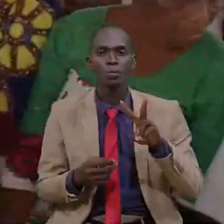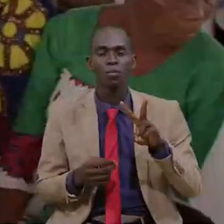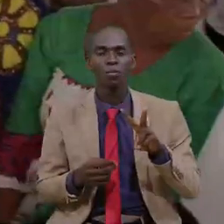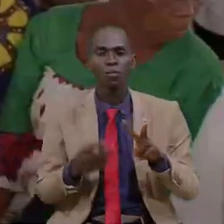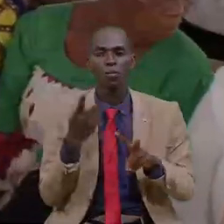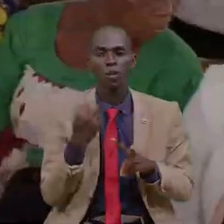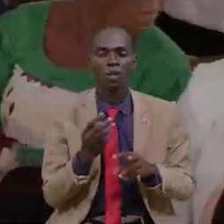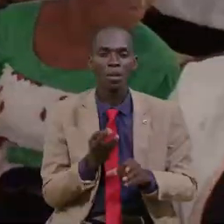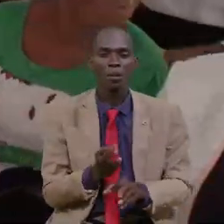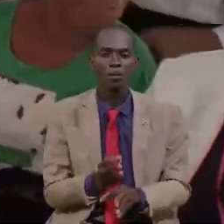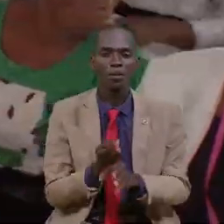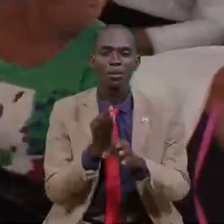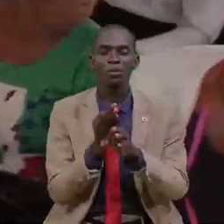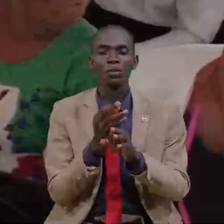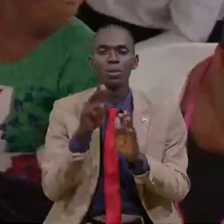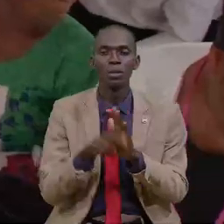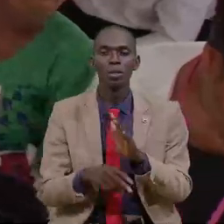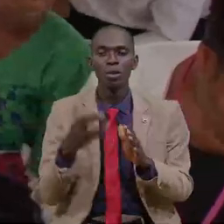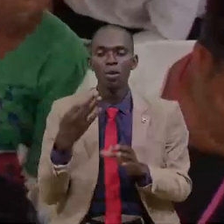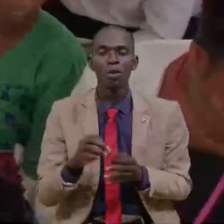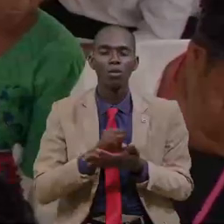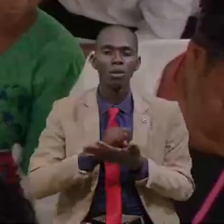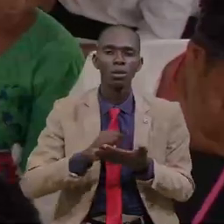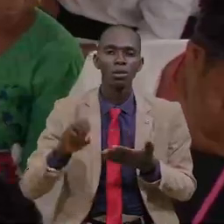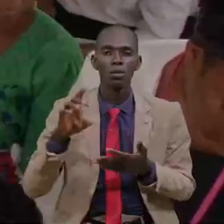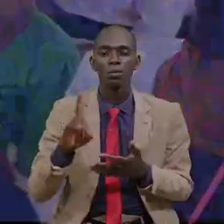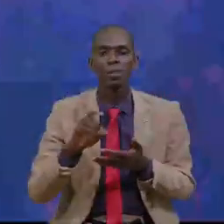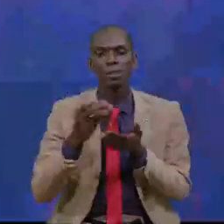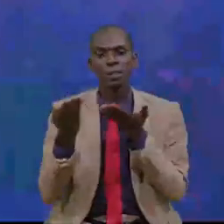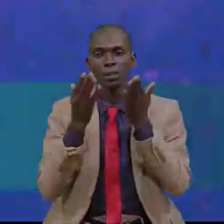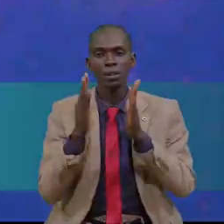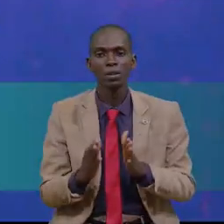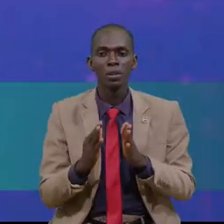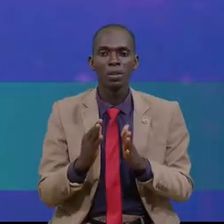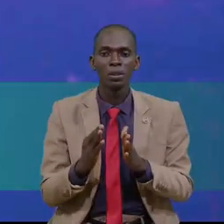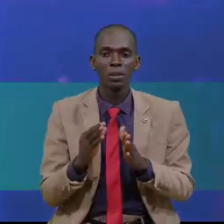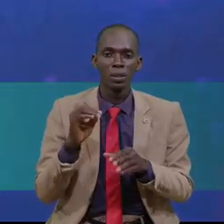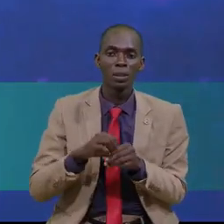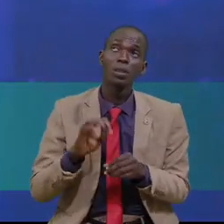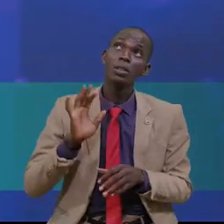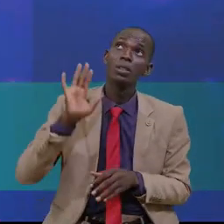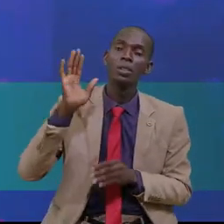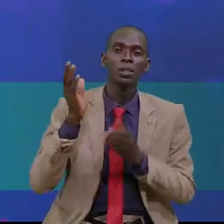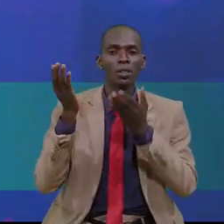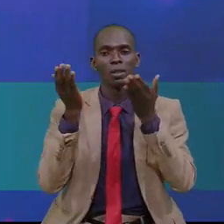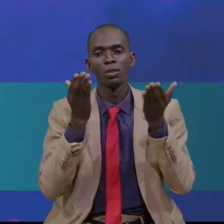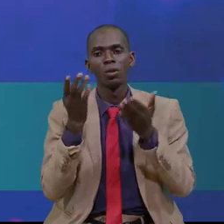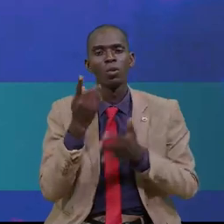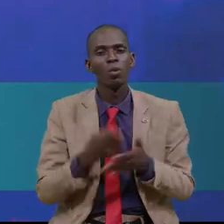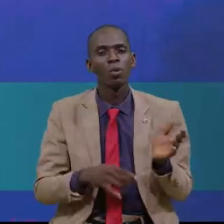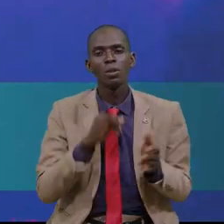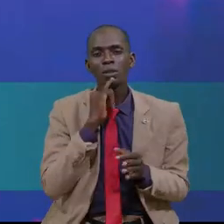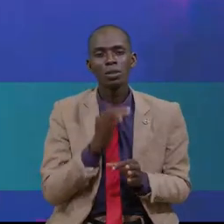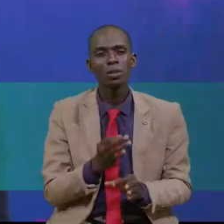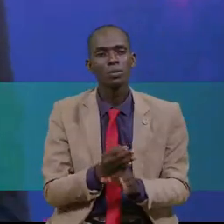la fidélité des serviteurs sanctifiés dans son service. À son service. C'est quoi la